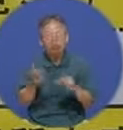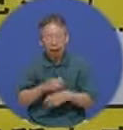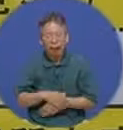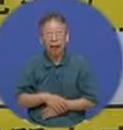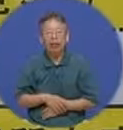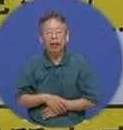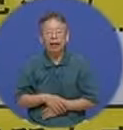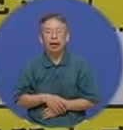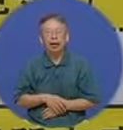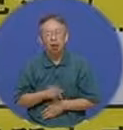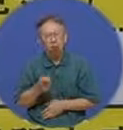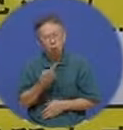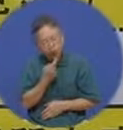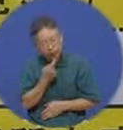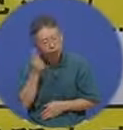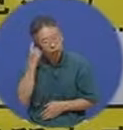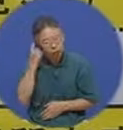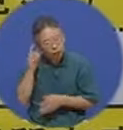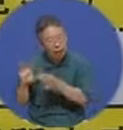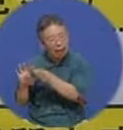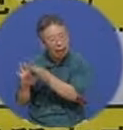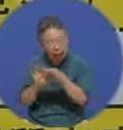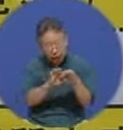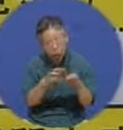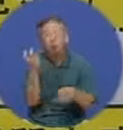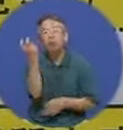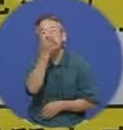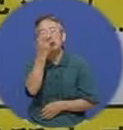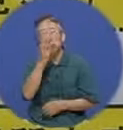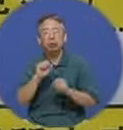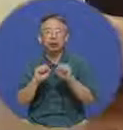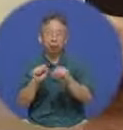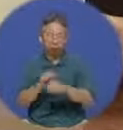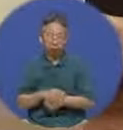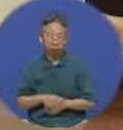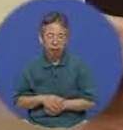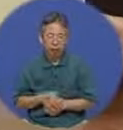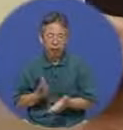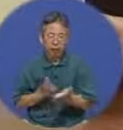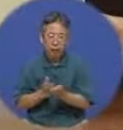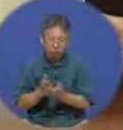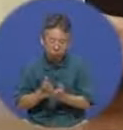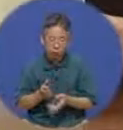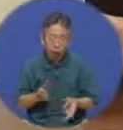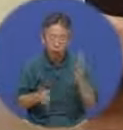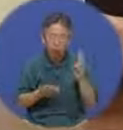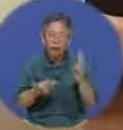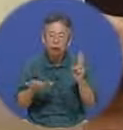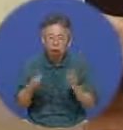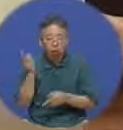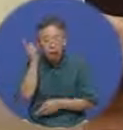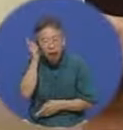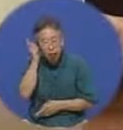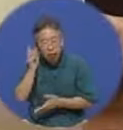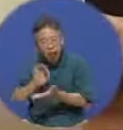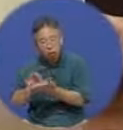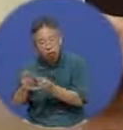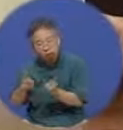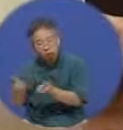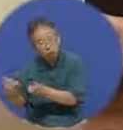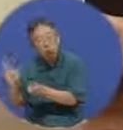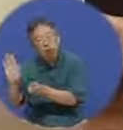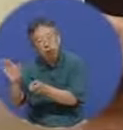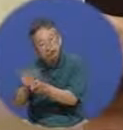ね、この継続パトロールで見守りをするわけです。でこれは専門のコンピューターと携帯電話とかたくさん揃えてお